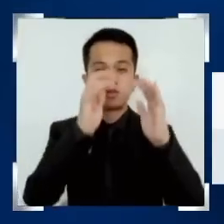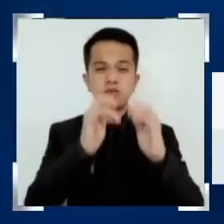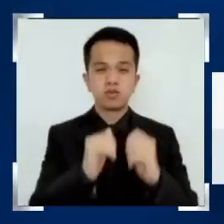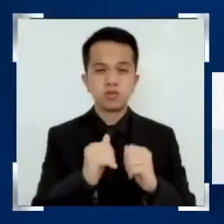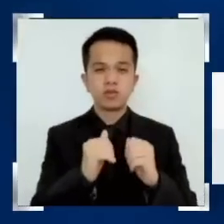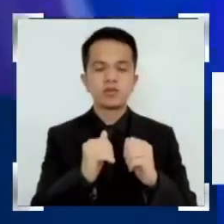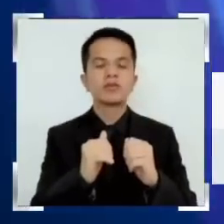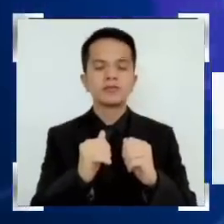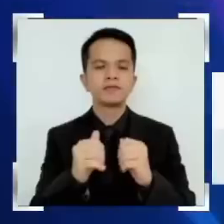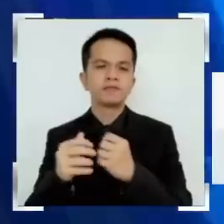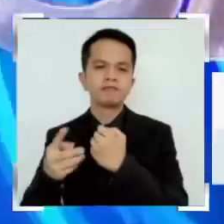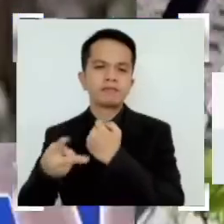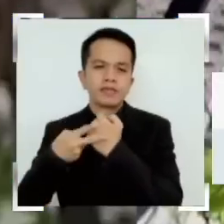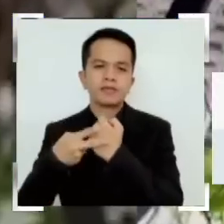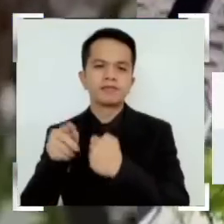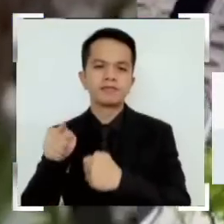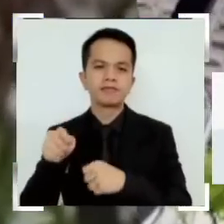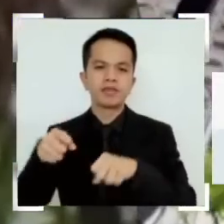ang rider nito.